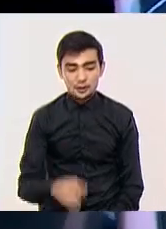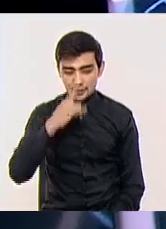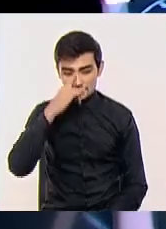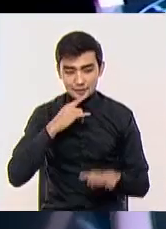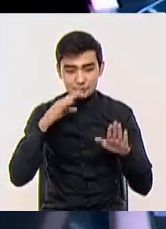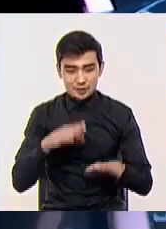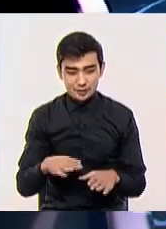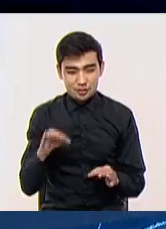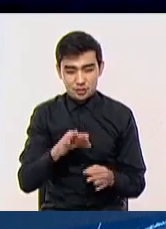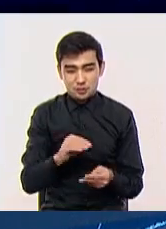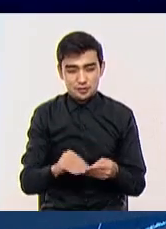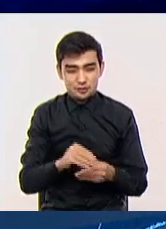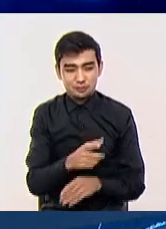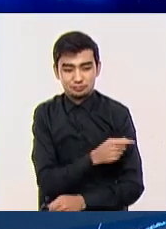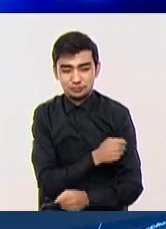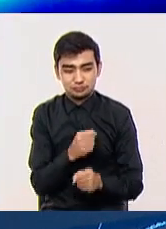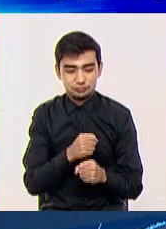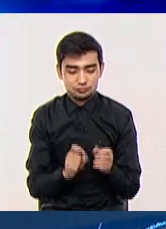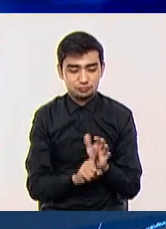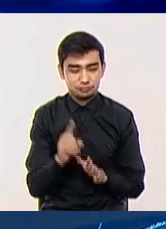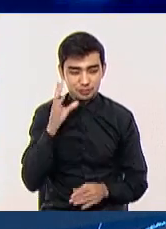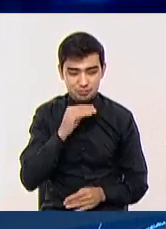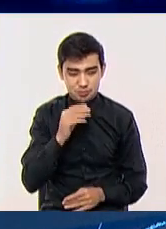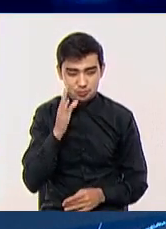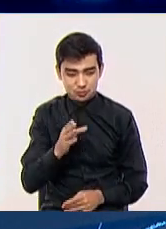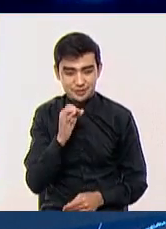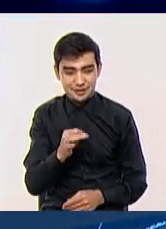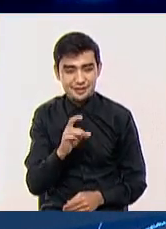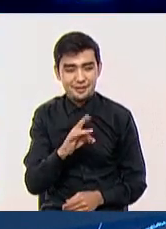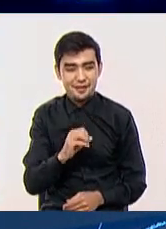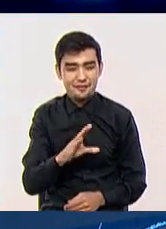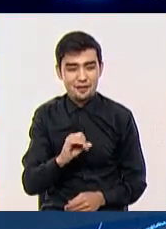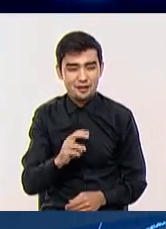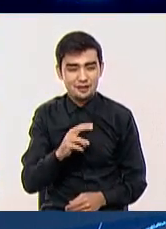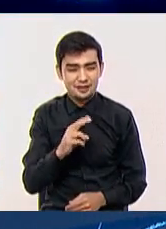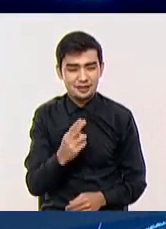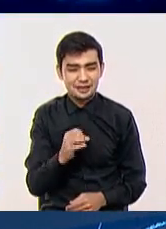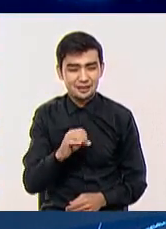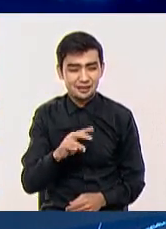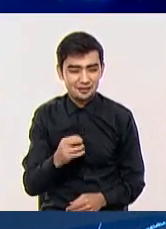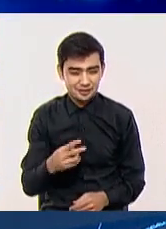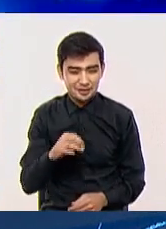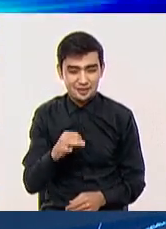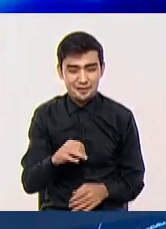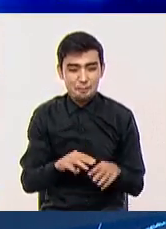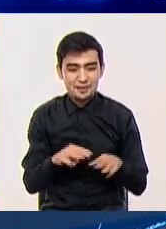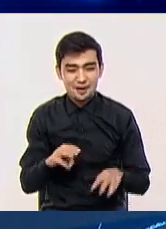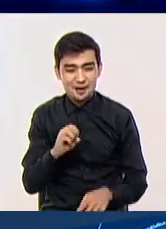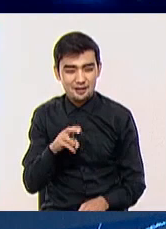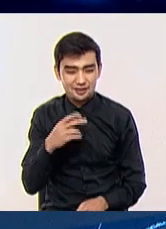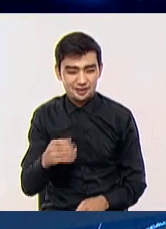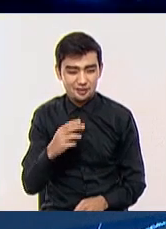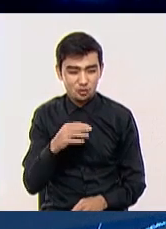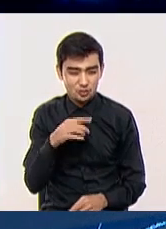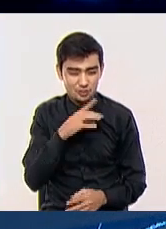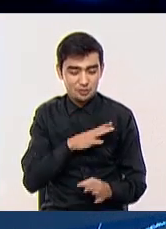Қазақстанда ақыры қайттан екпе салу науқасы жүргізілетін болды. Яғни ревакцинация. Бүгін денсаулық сақтау министрі Алексей Цой Фейсбуктегі парақшасында